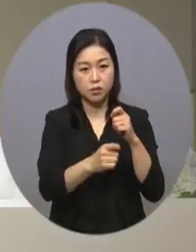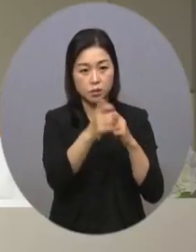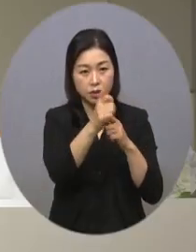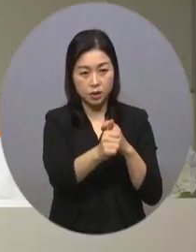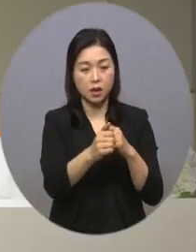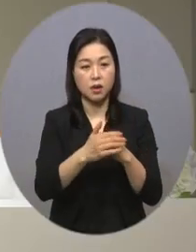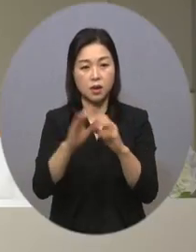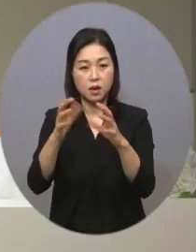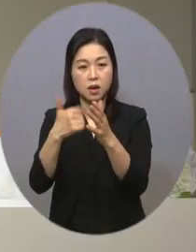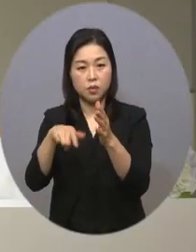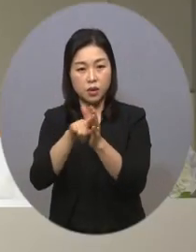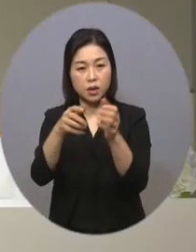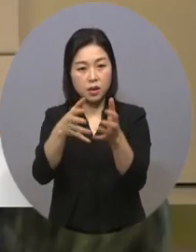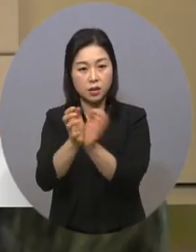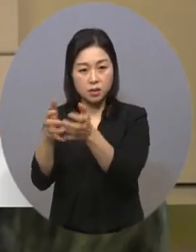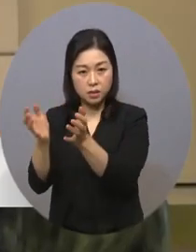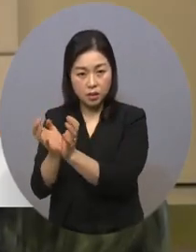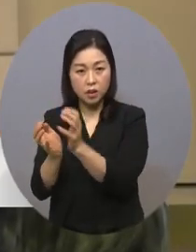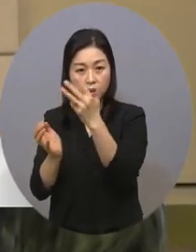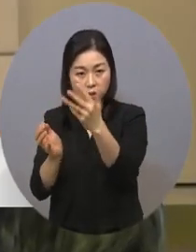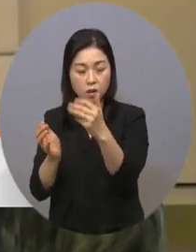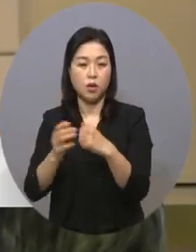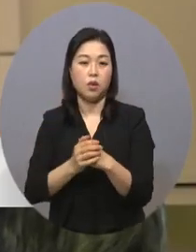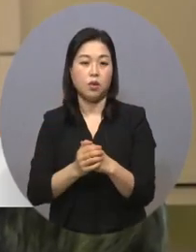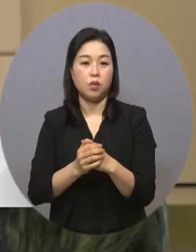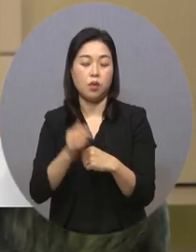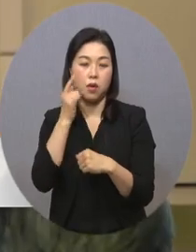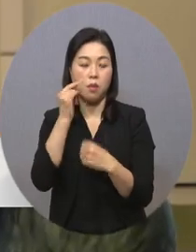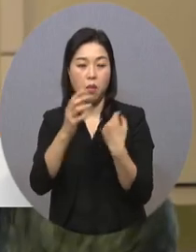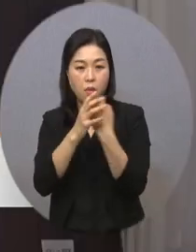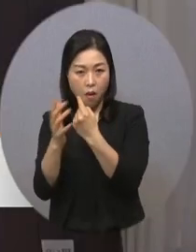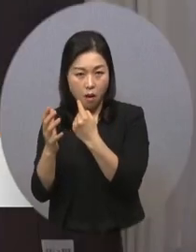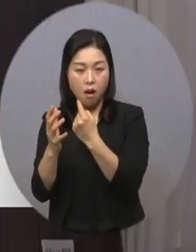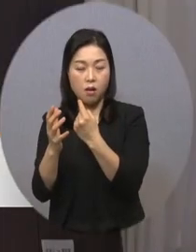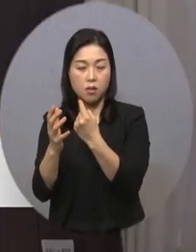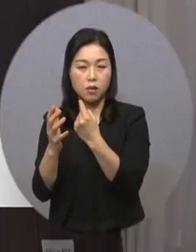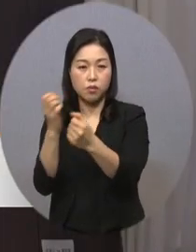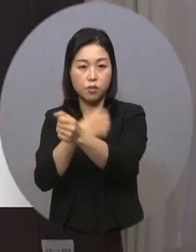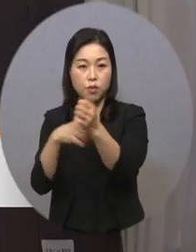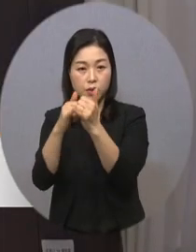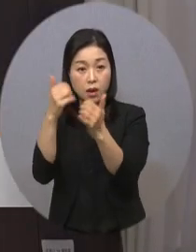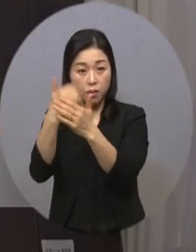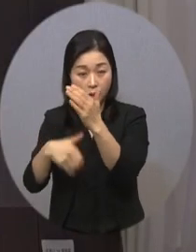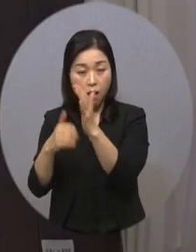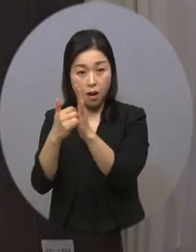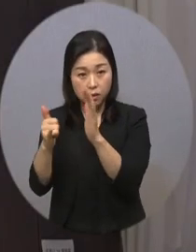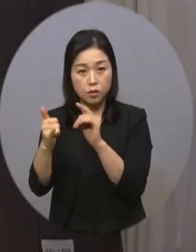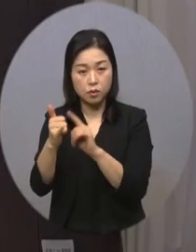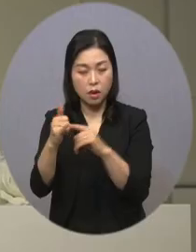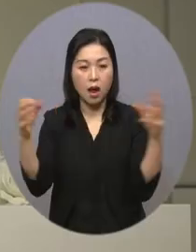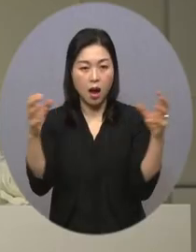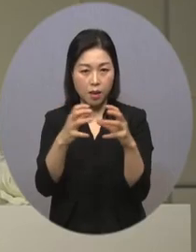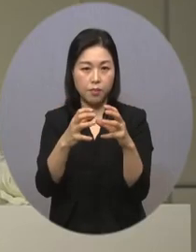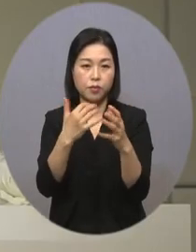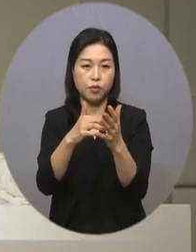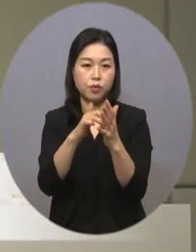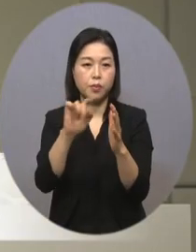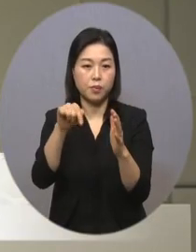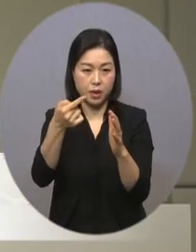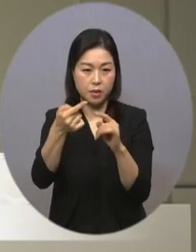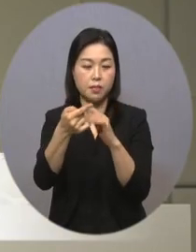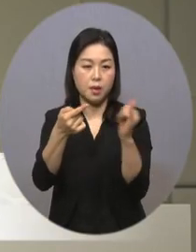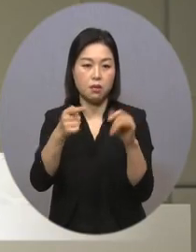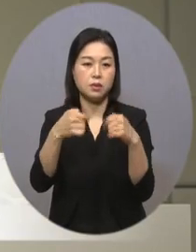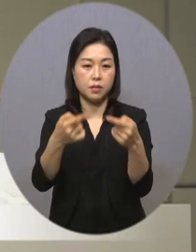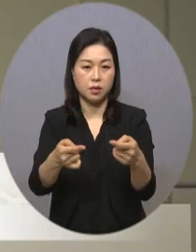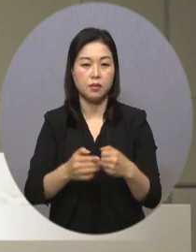도 지부장, 독립유공자 및 유가족 등 100명이 참석한 가운데 진행되었습니다. 우리